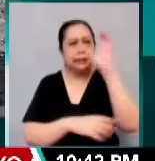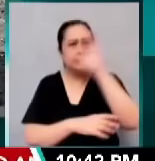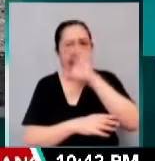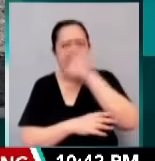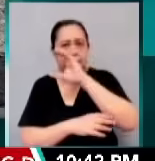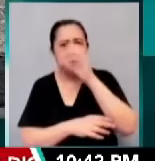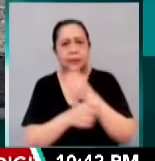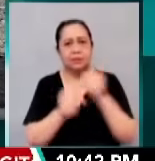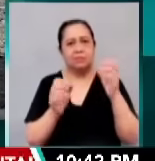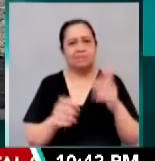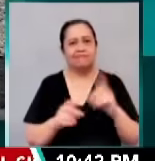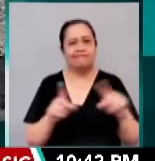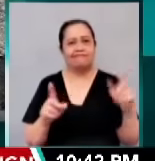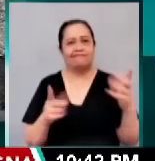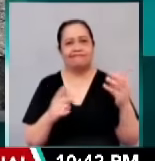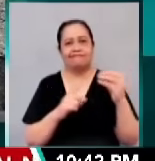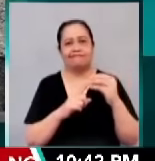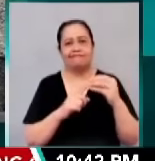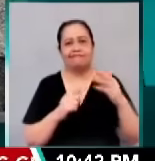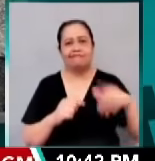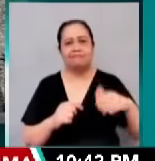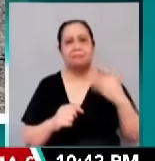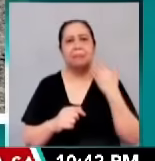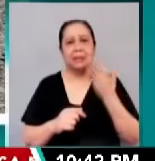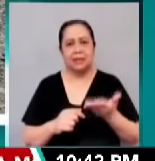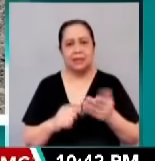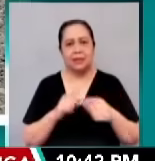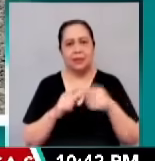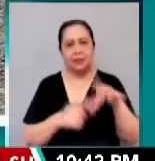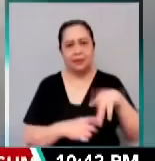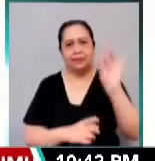pero bangkay na nang makita.